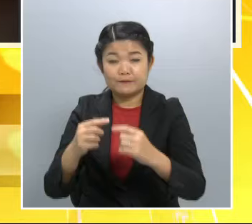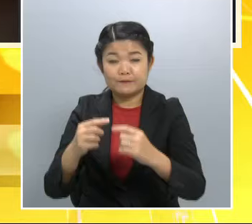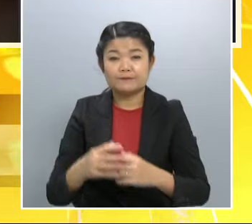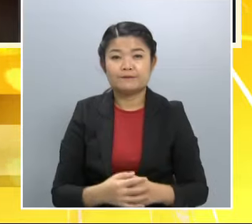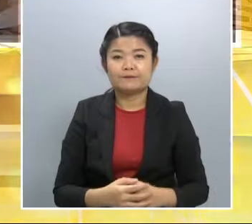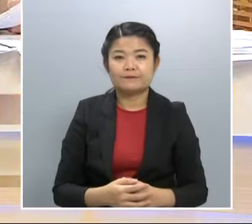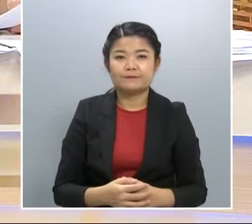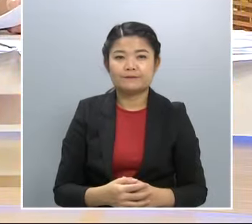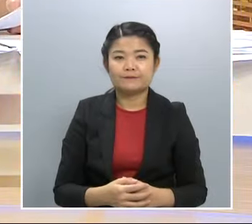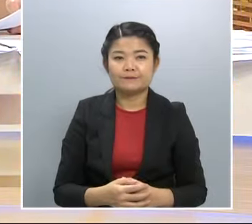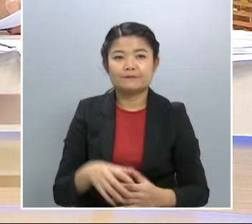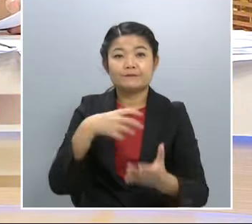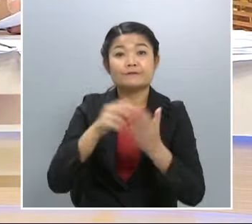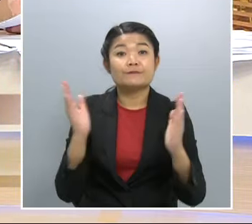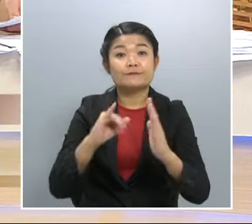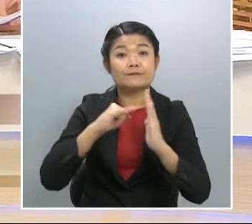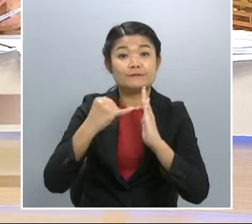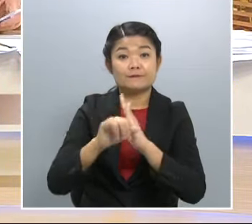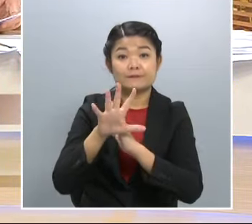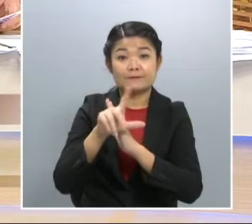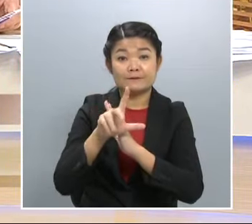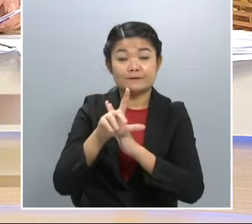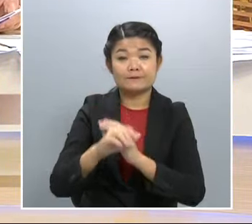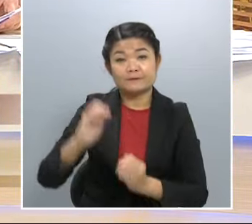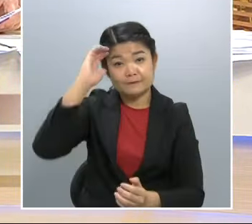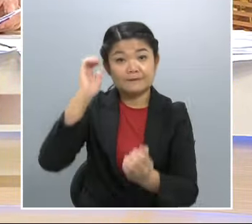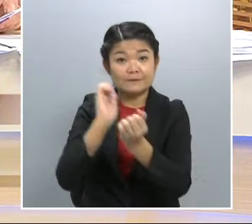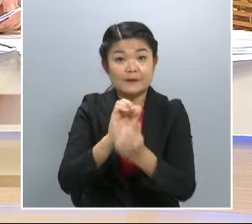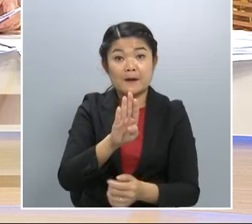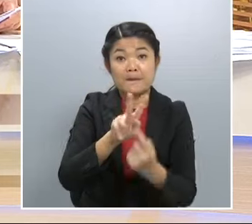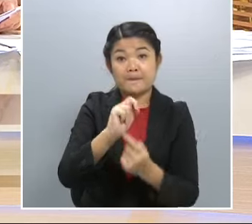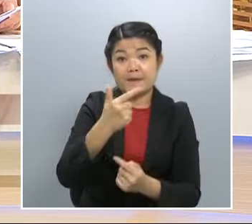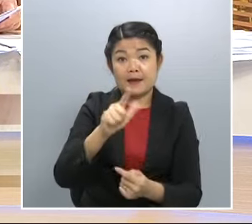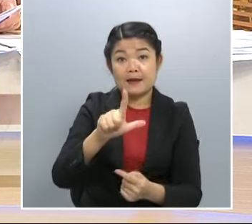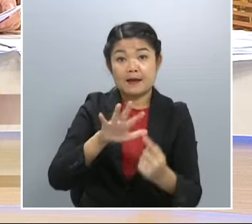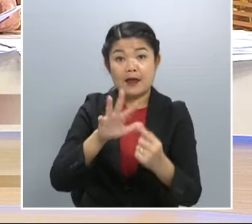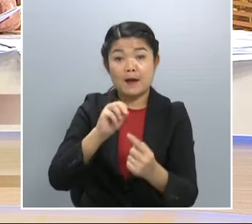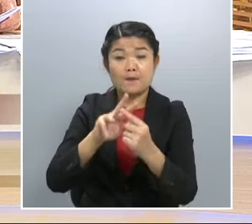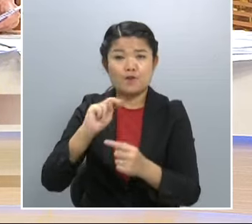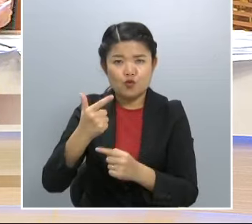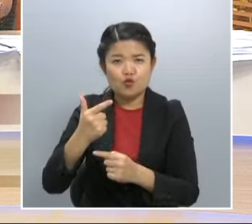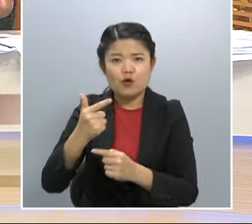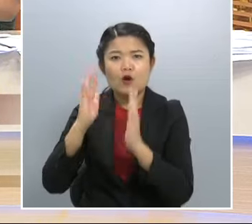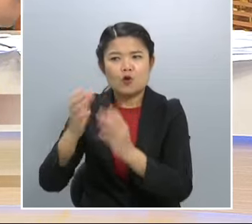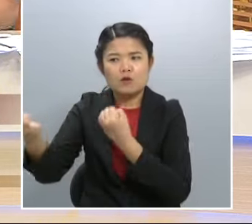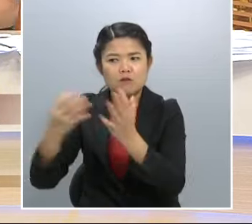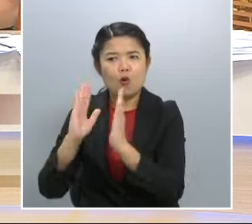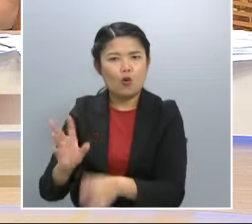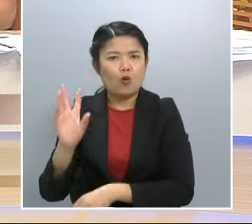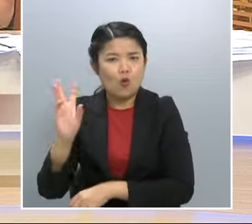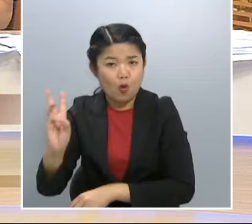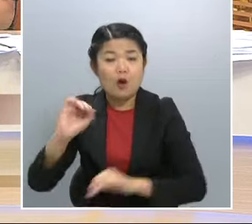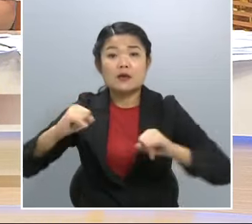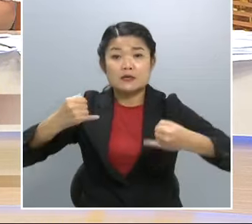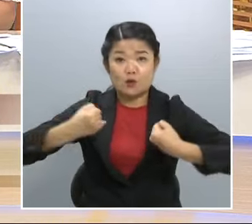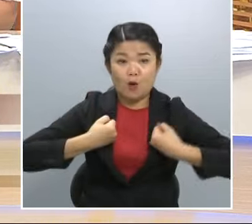ปิดท้ายแจ้งสั้นๆที่ชลบุรีตำรวชบางระมุงรับแจ้งจากผู้เสียหาย 6รายเป็นเจ้าของอาคารพื้นที่ต่าง